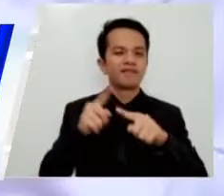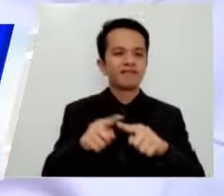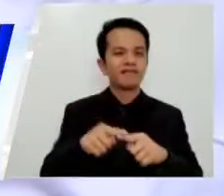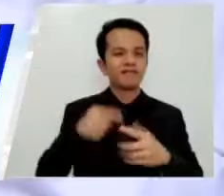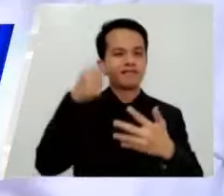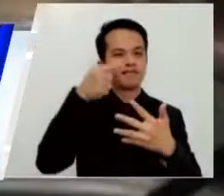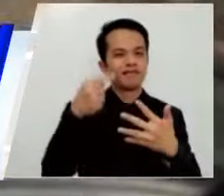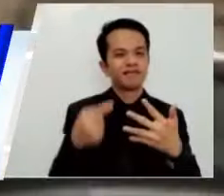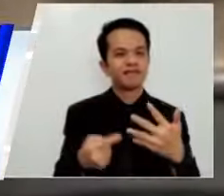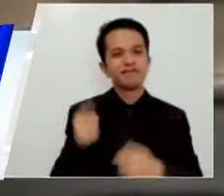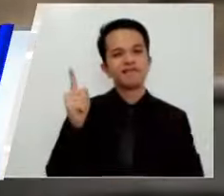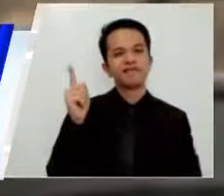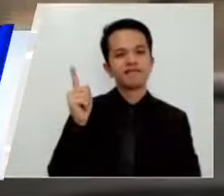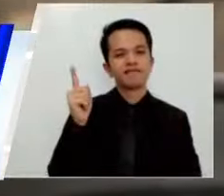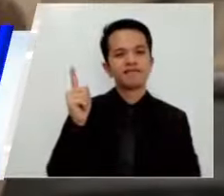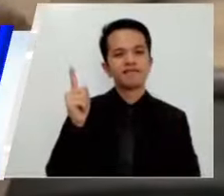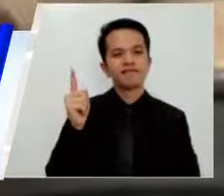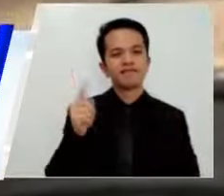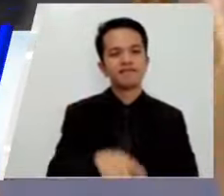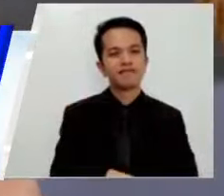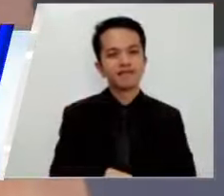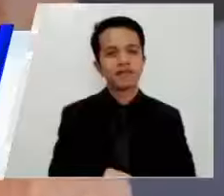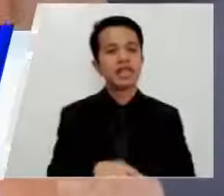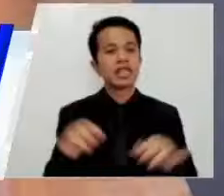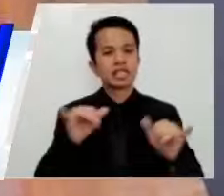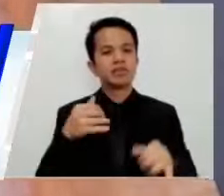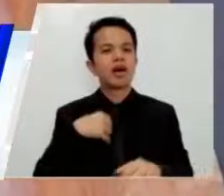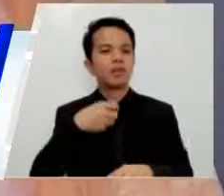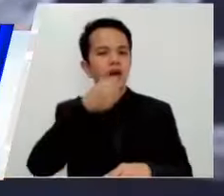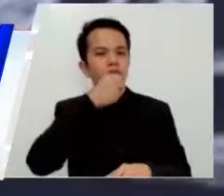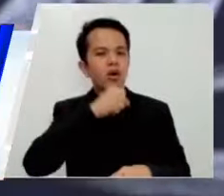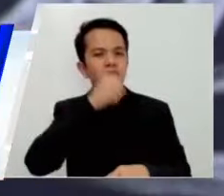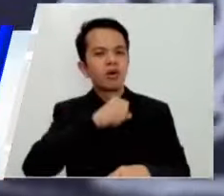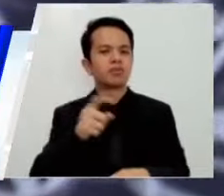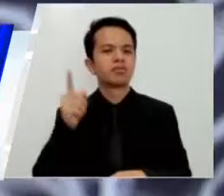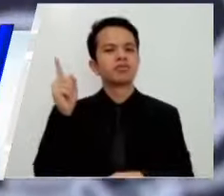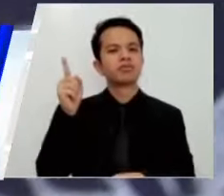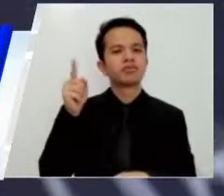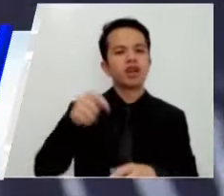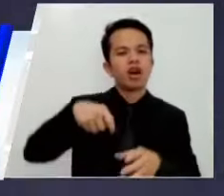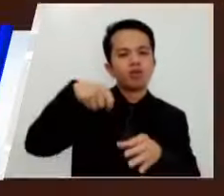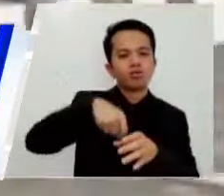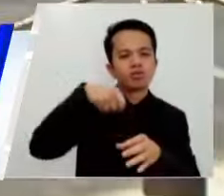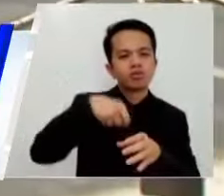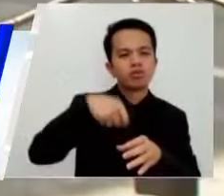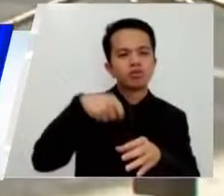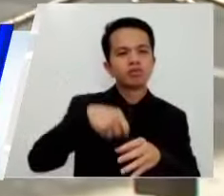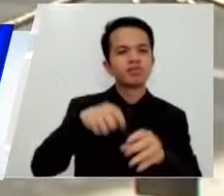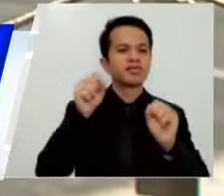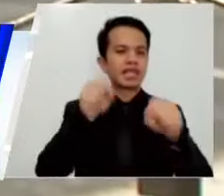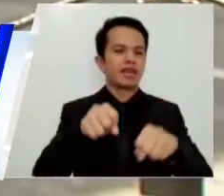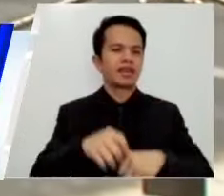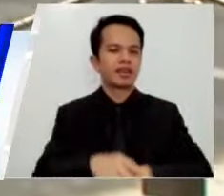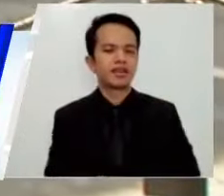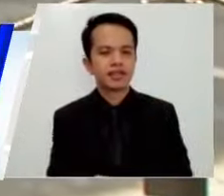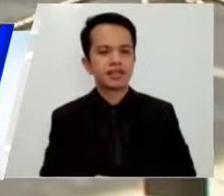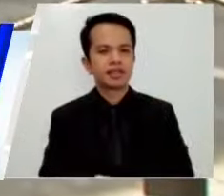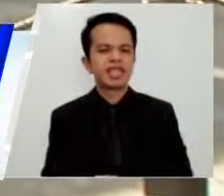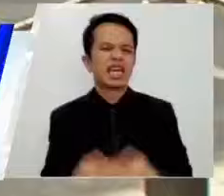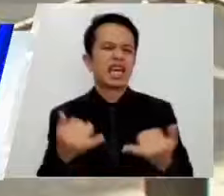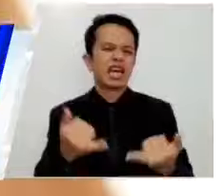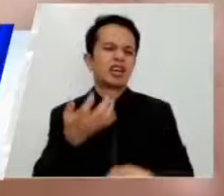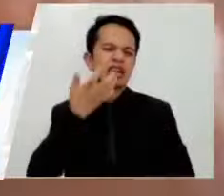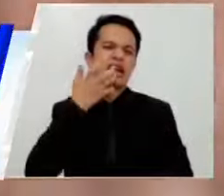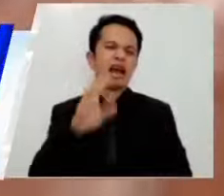at milk tea. Meron ding ice cream, scramble o kaya naman halo-halo. Kasi ngayon mainit sobra,